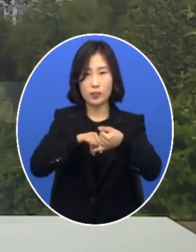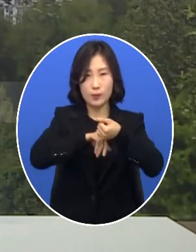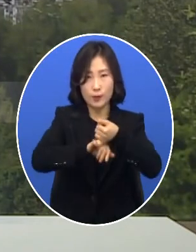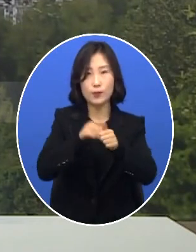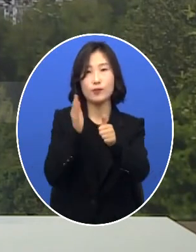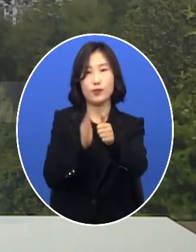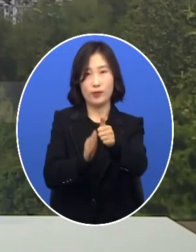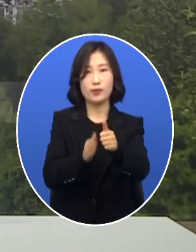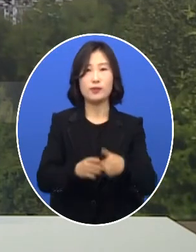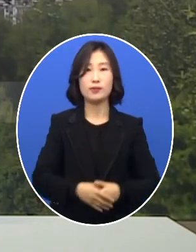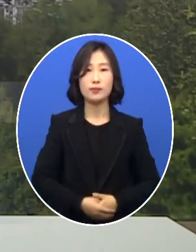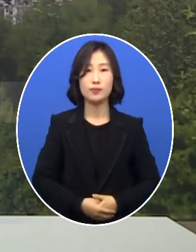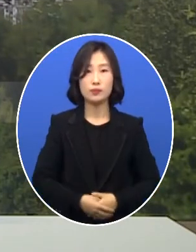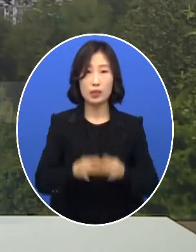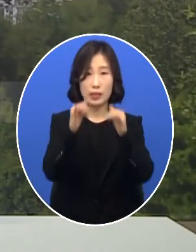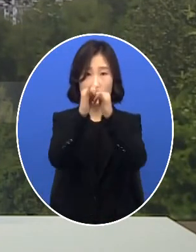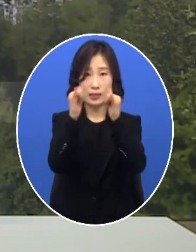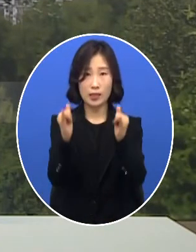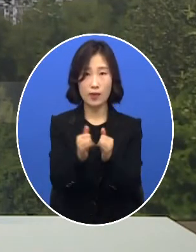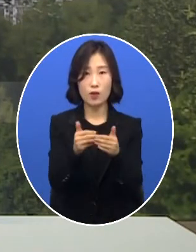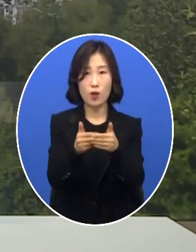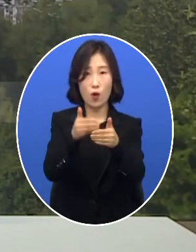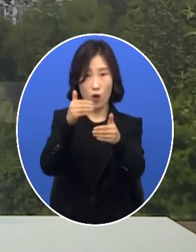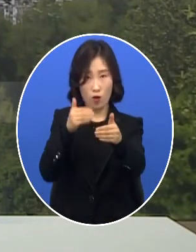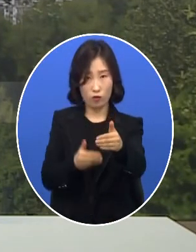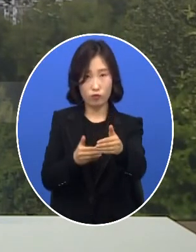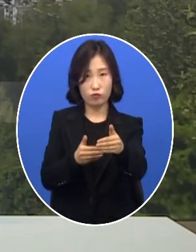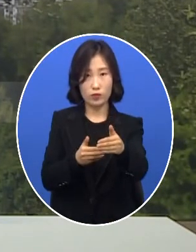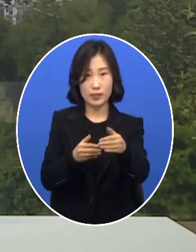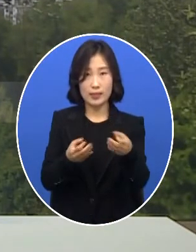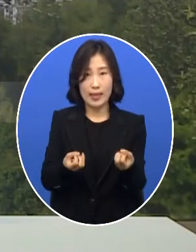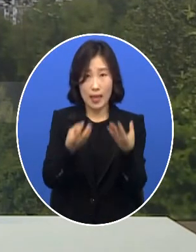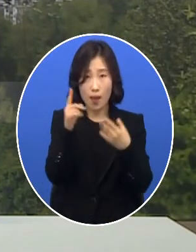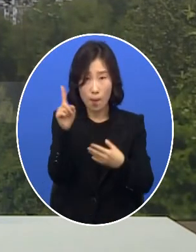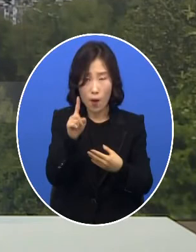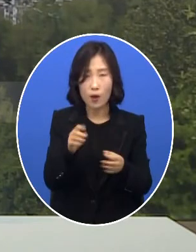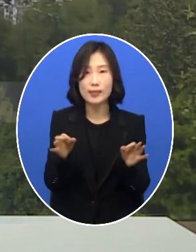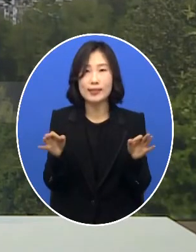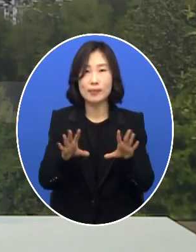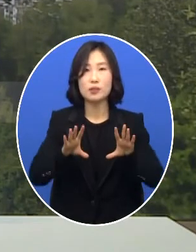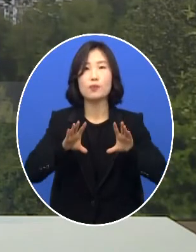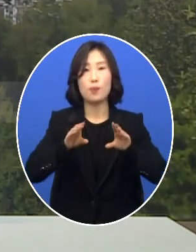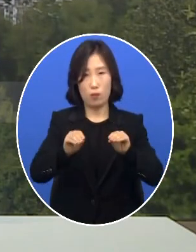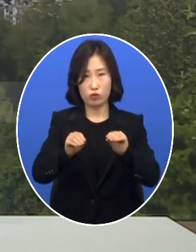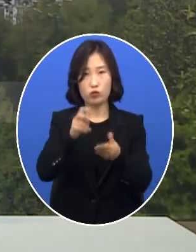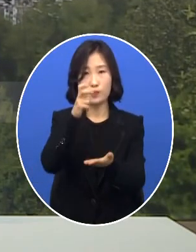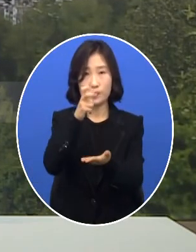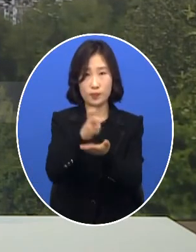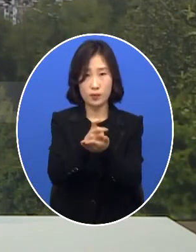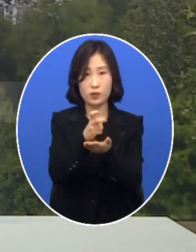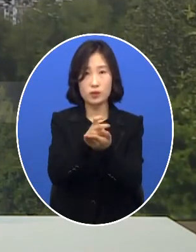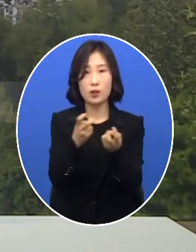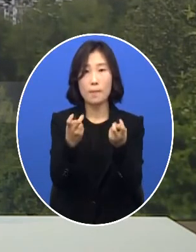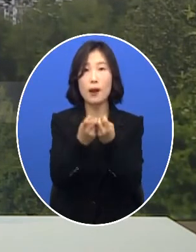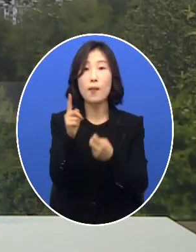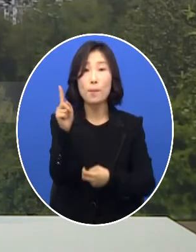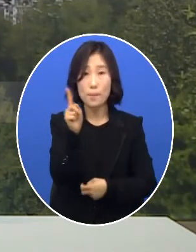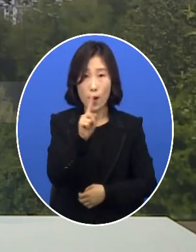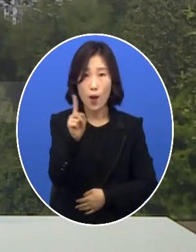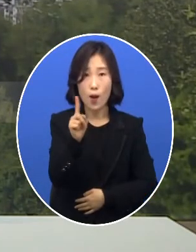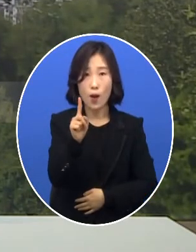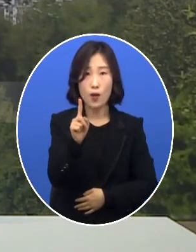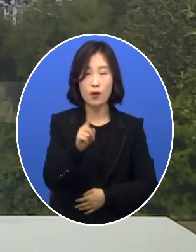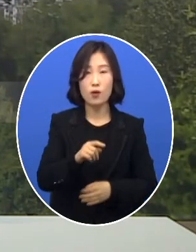것을 제안했는데요. 사회적 거리두기 캠페인인 잠시 멈춤의 실천 수칙은 다음과 같습니다.